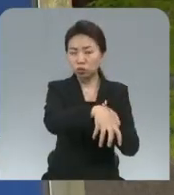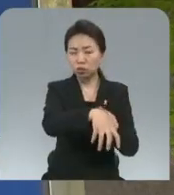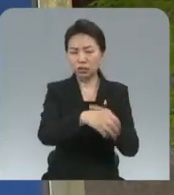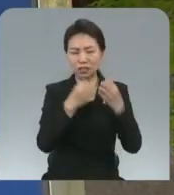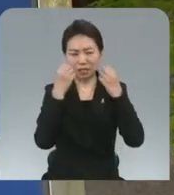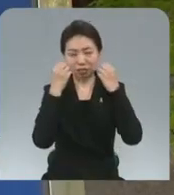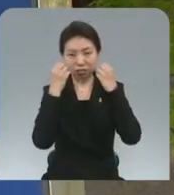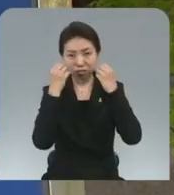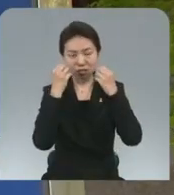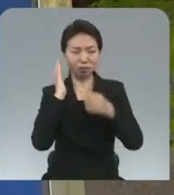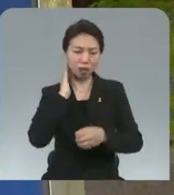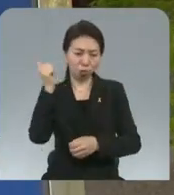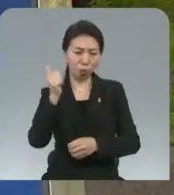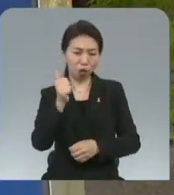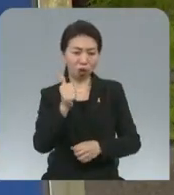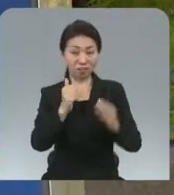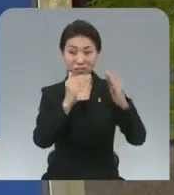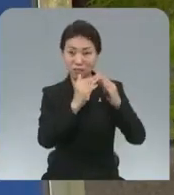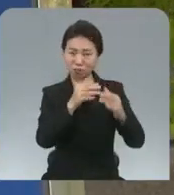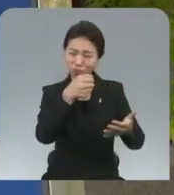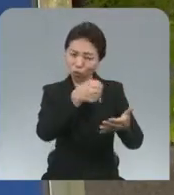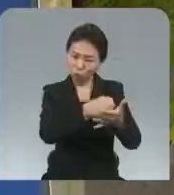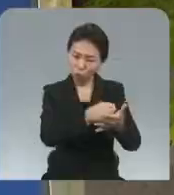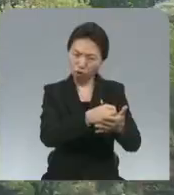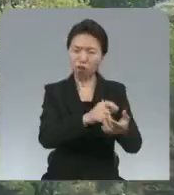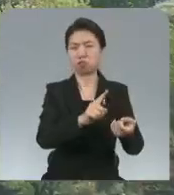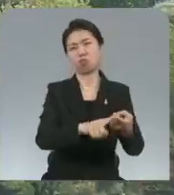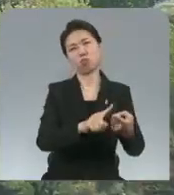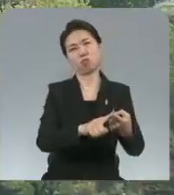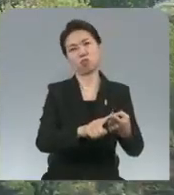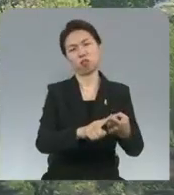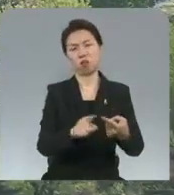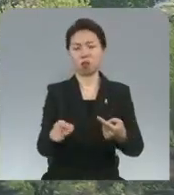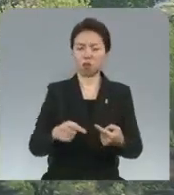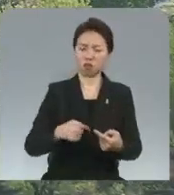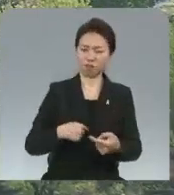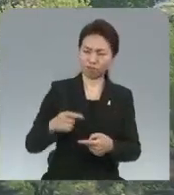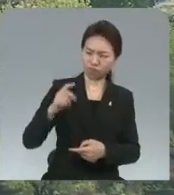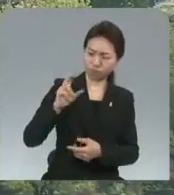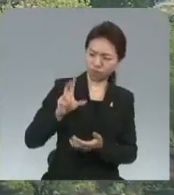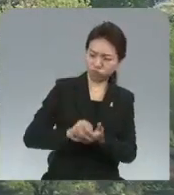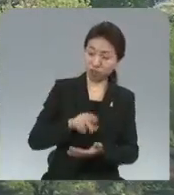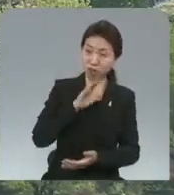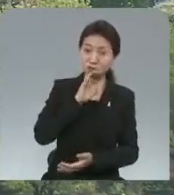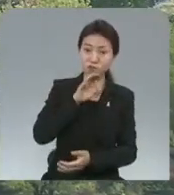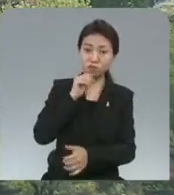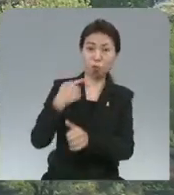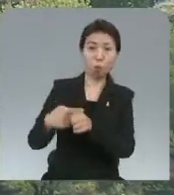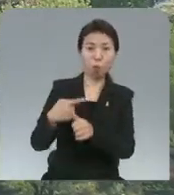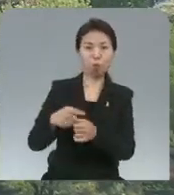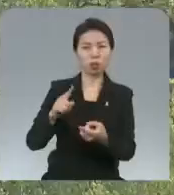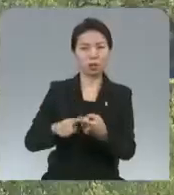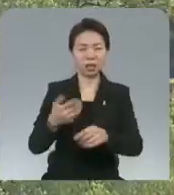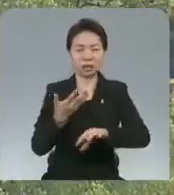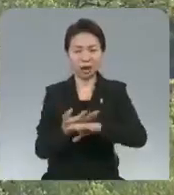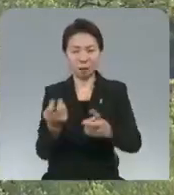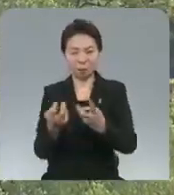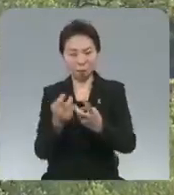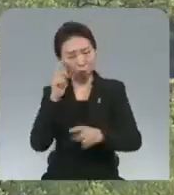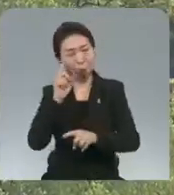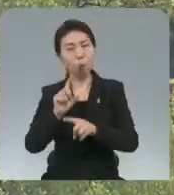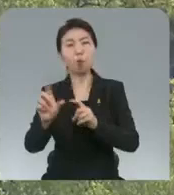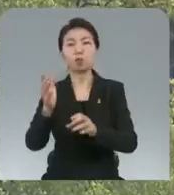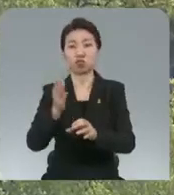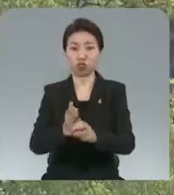своего дома в столичном районе сочи дон представители сообщили что маршрут передвижения будет выбран так чтобы